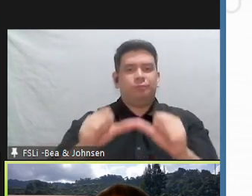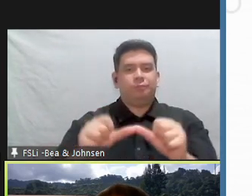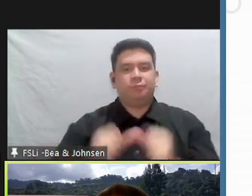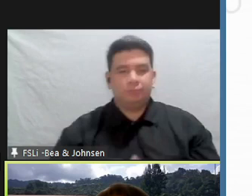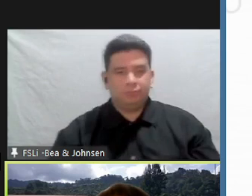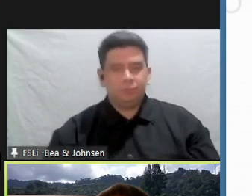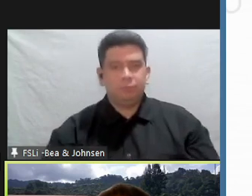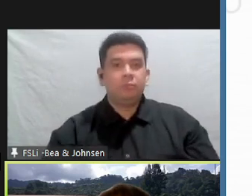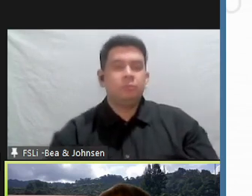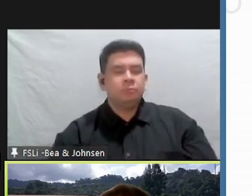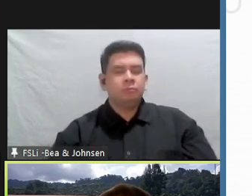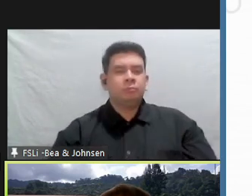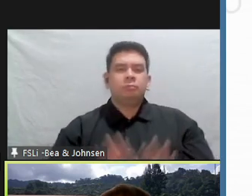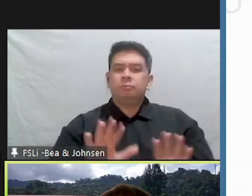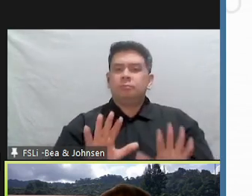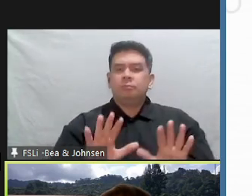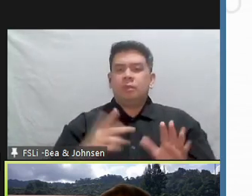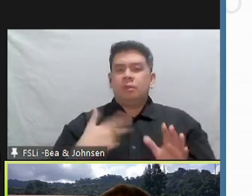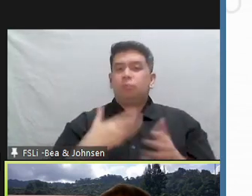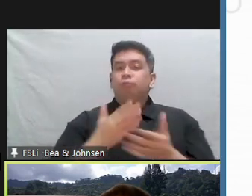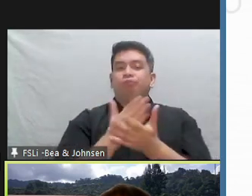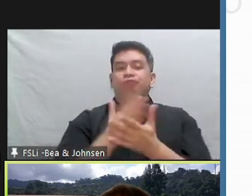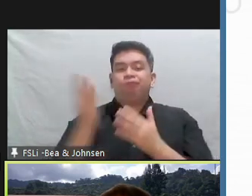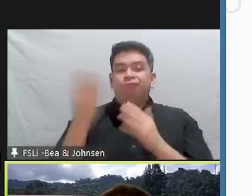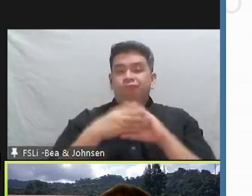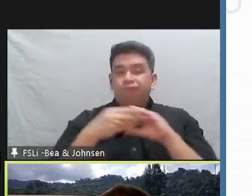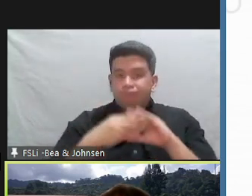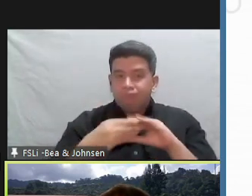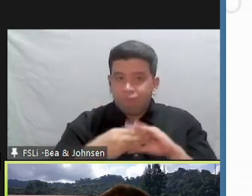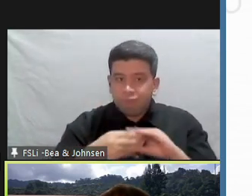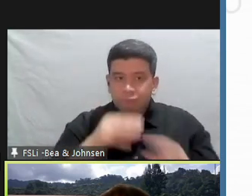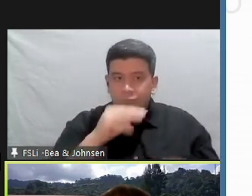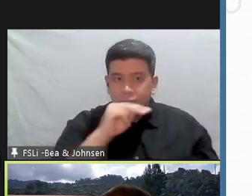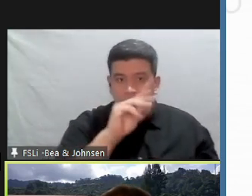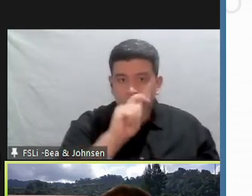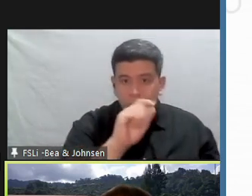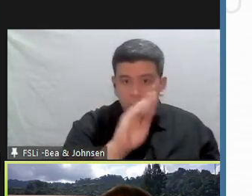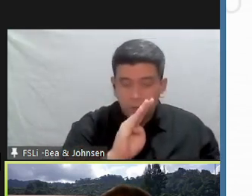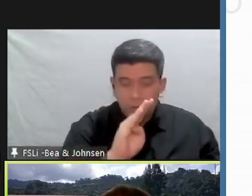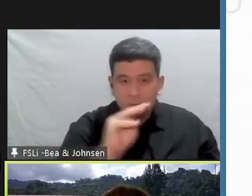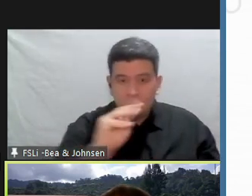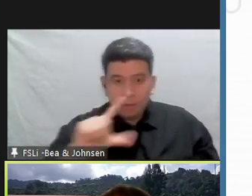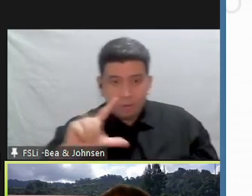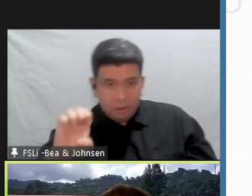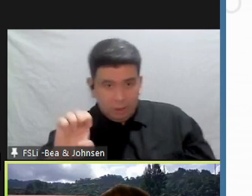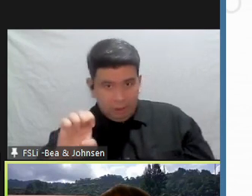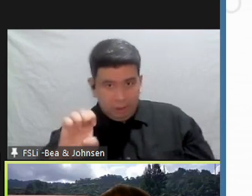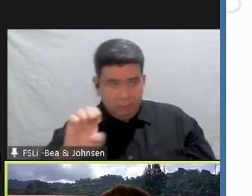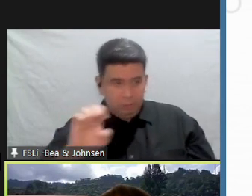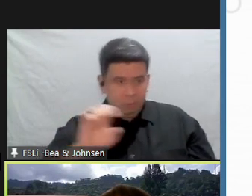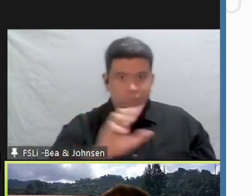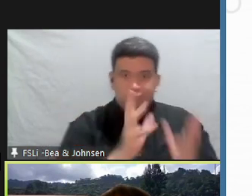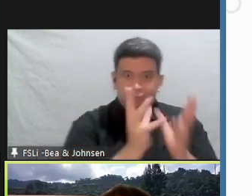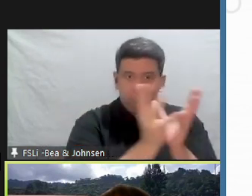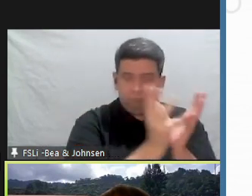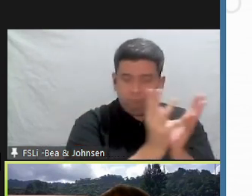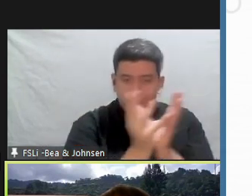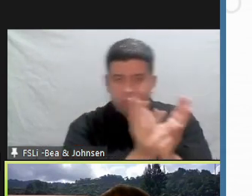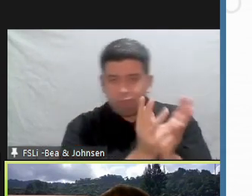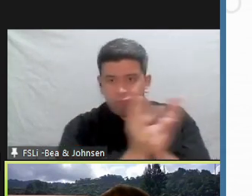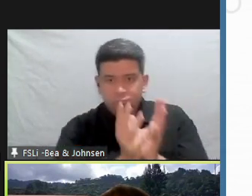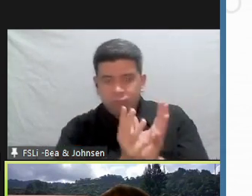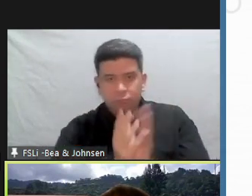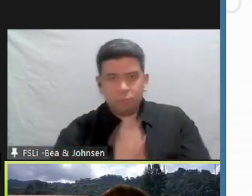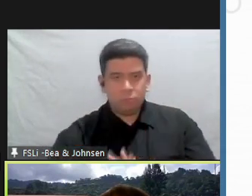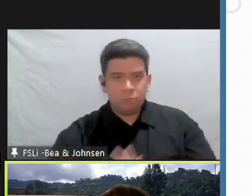MTBMLE policy sa isang community na aking inaral, ano? Dahil kasama kasi sa policy ng MTBMLE na